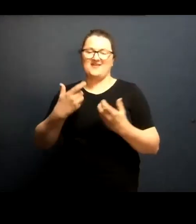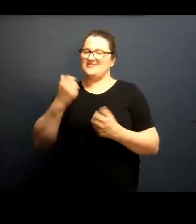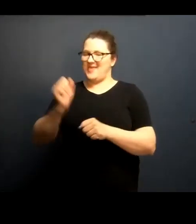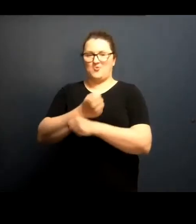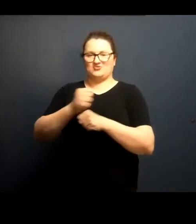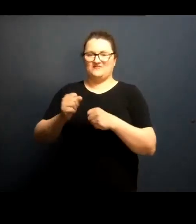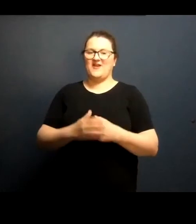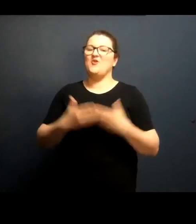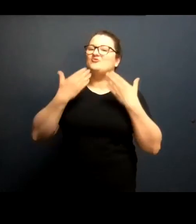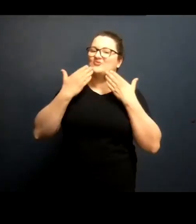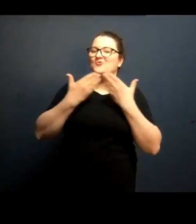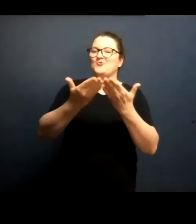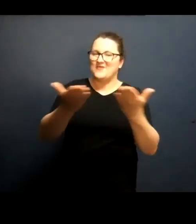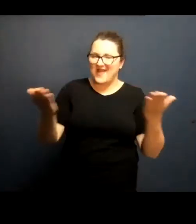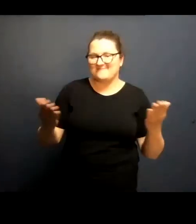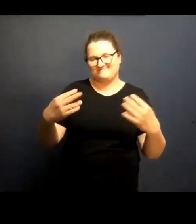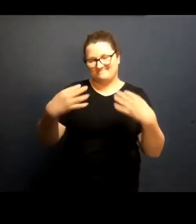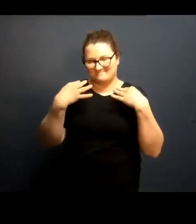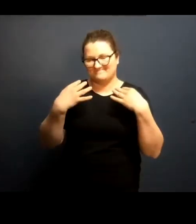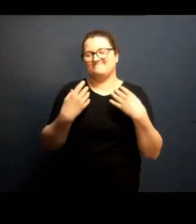Państwu bardzo.